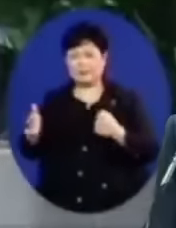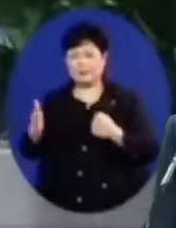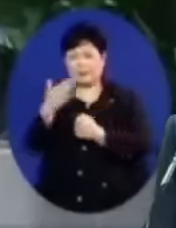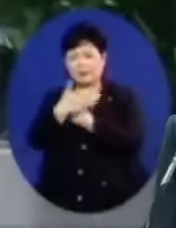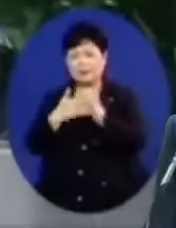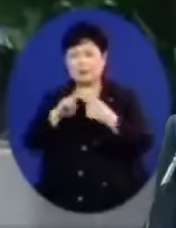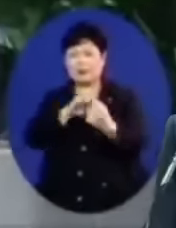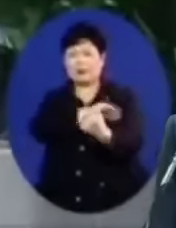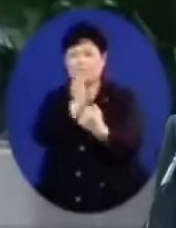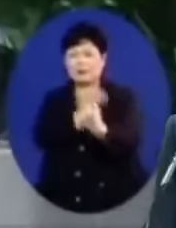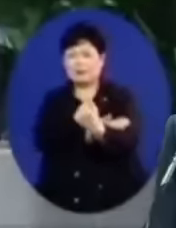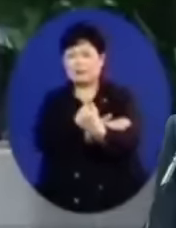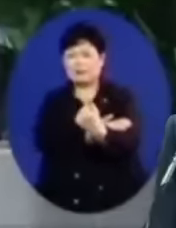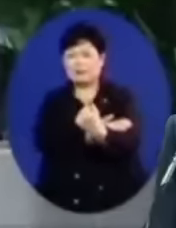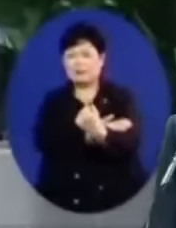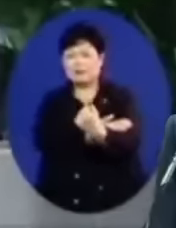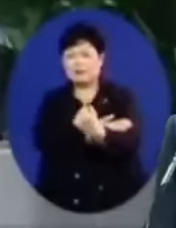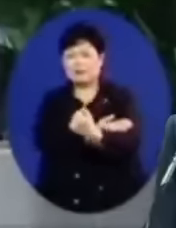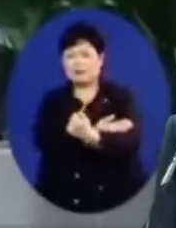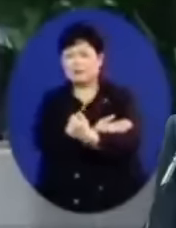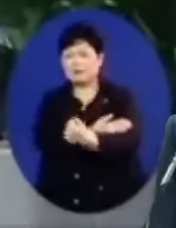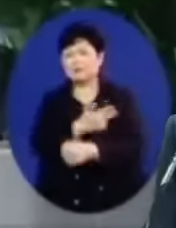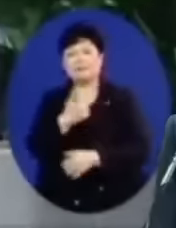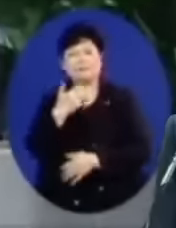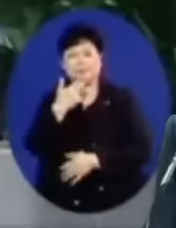은혜와 능력이 실태기 없습니다.